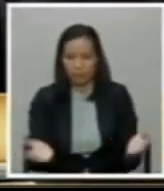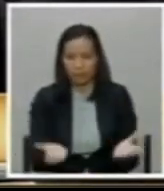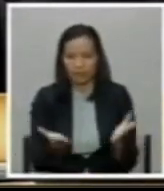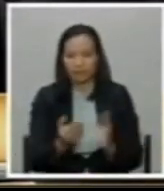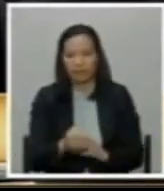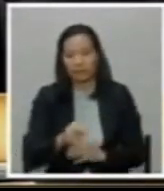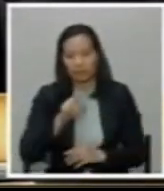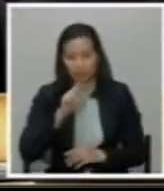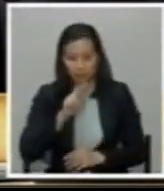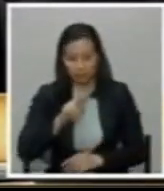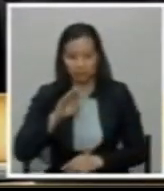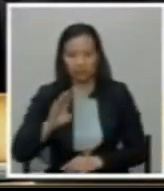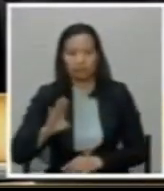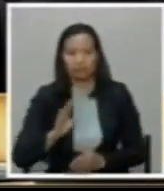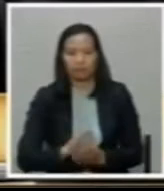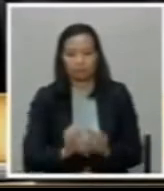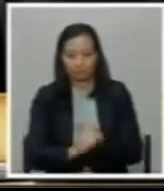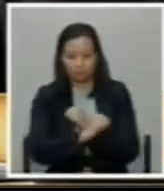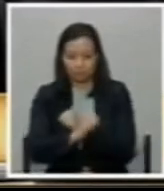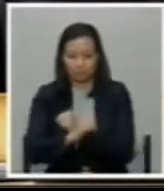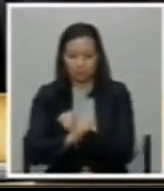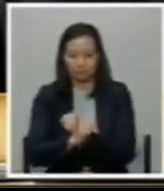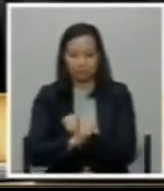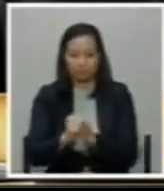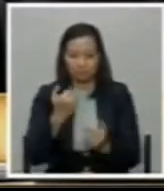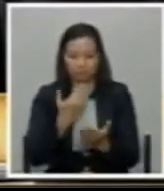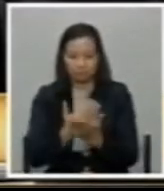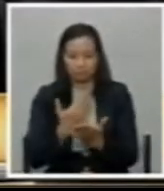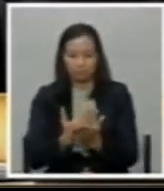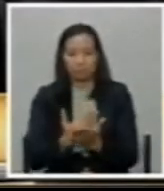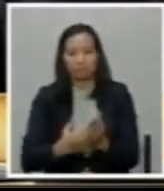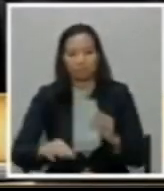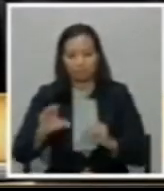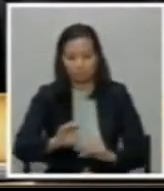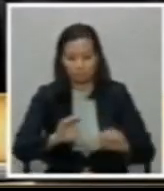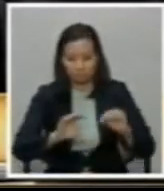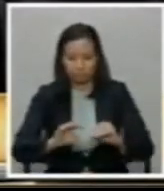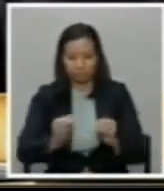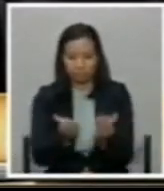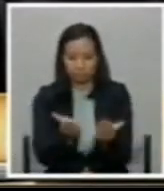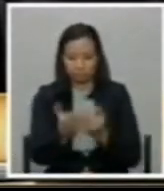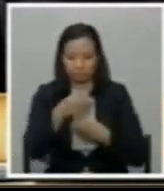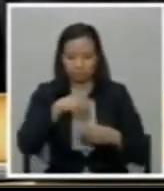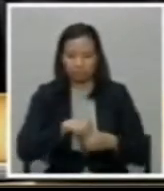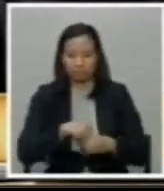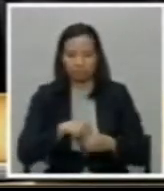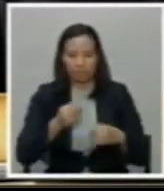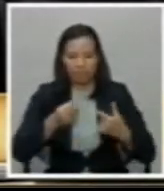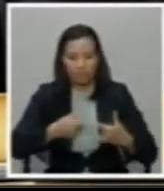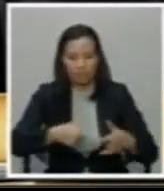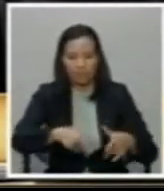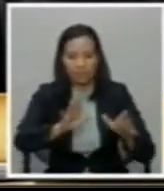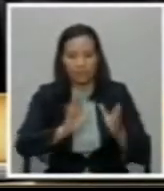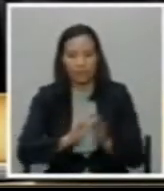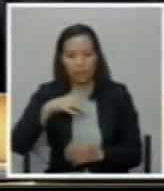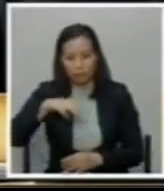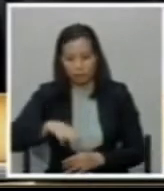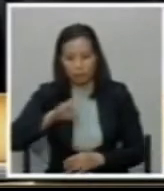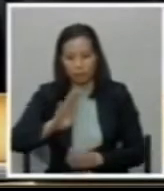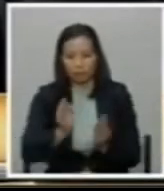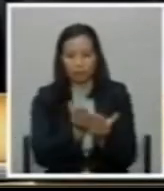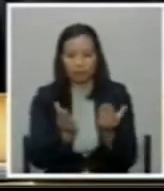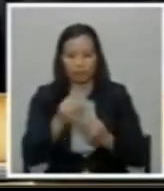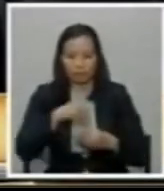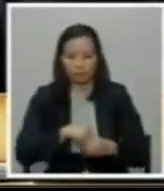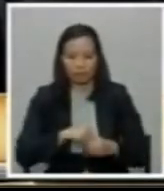ระบบการเงินระบบตลาดทุนเราเนี่ยมีธรรมาภิบาลนะครับไม่ใช่ปล่อยให้บริษัทที่ไม่มีธรรมาภิบา